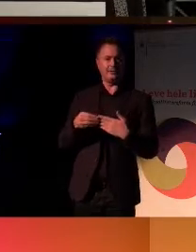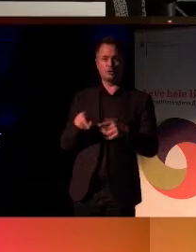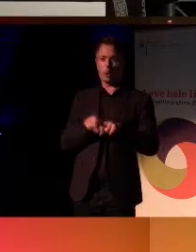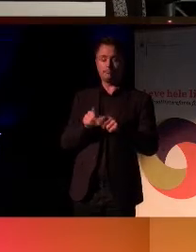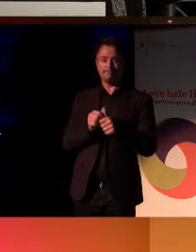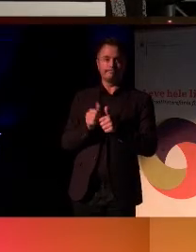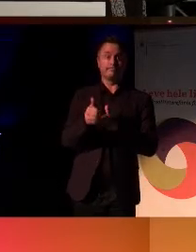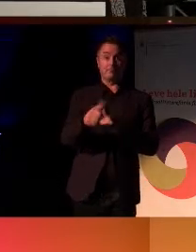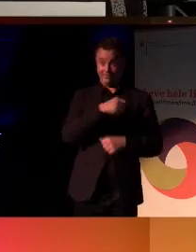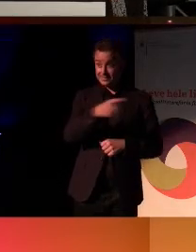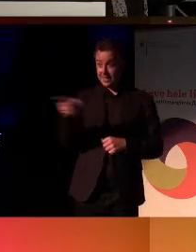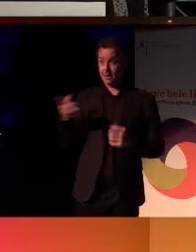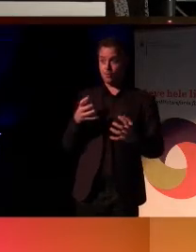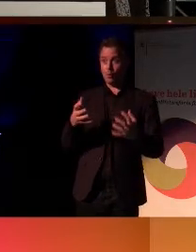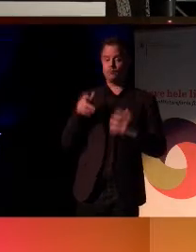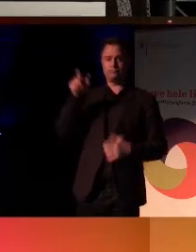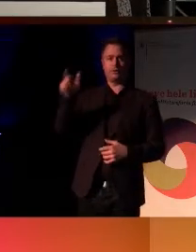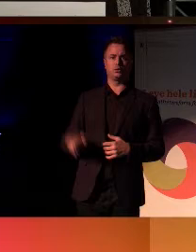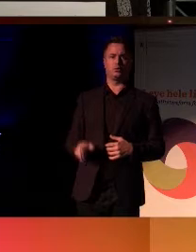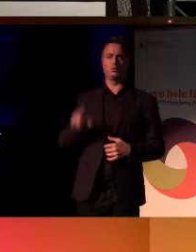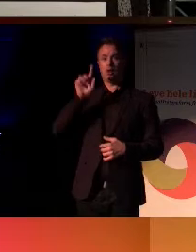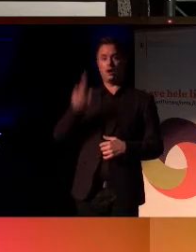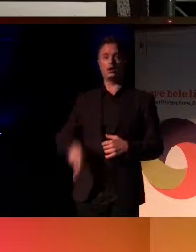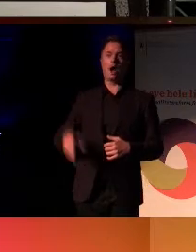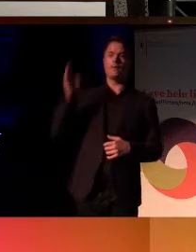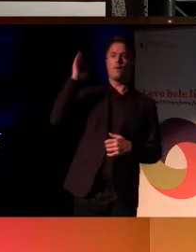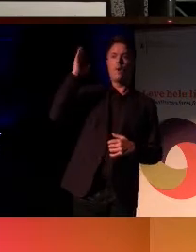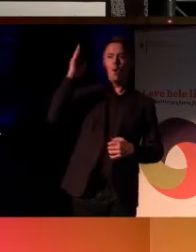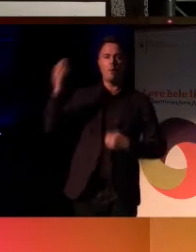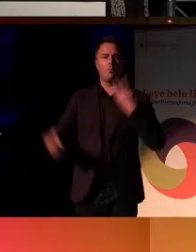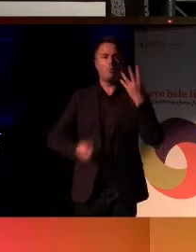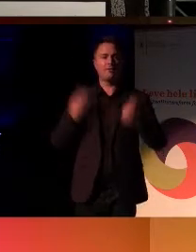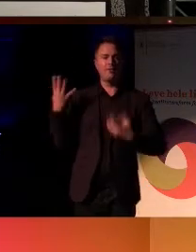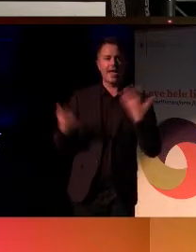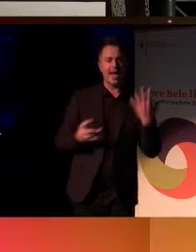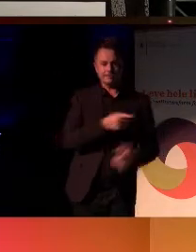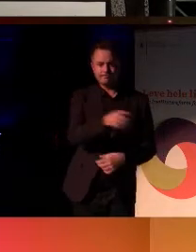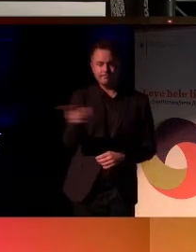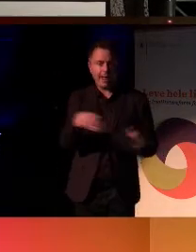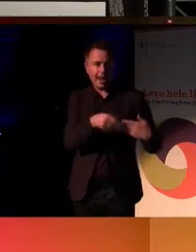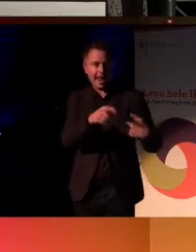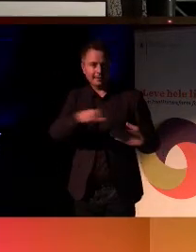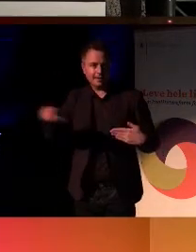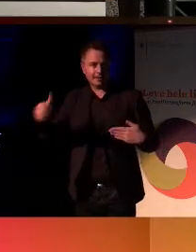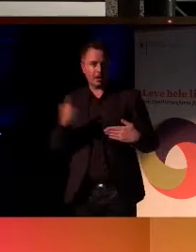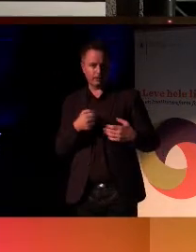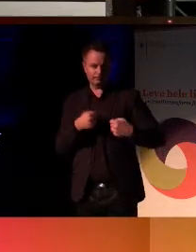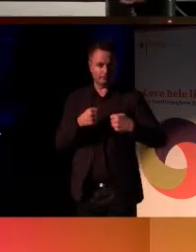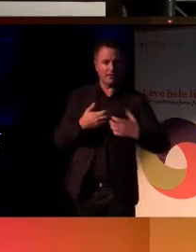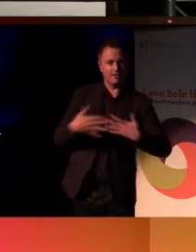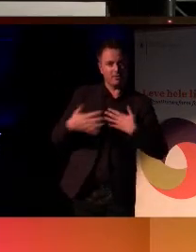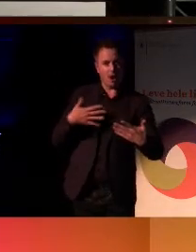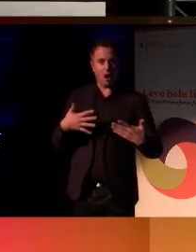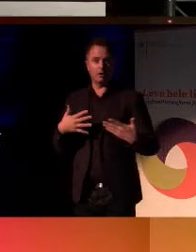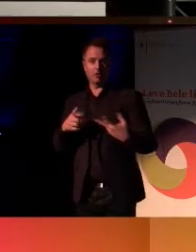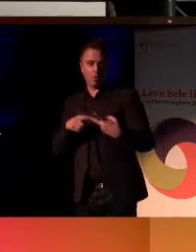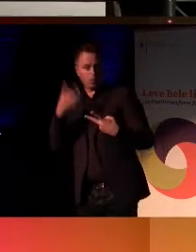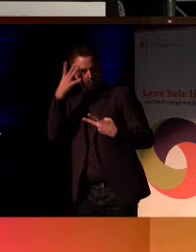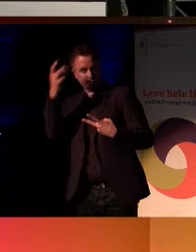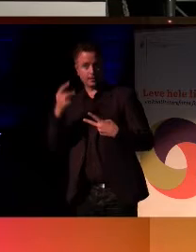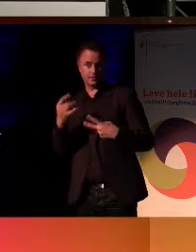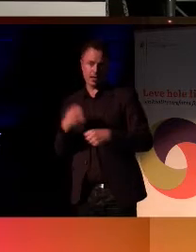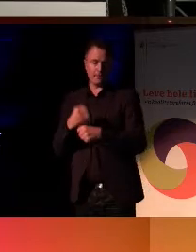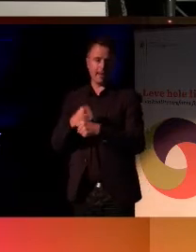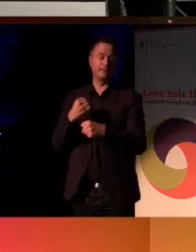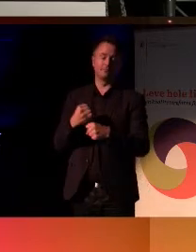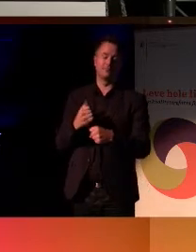trenger en foreleser en gang som skal virkelig motivere ledere til å drive med fag- og kompetansearbeid, da skal dere invitere Evelyn Jacobsen.